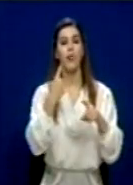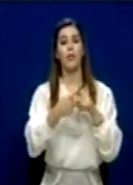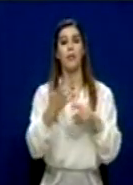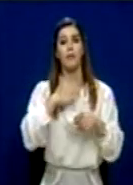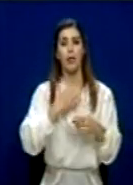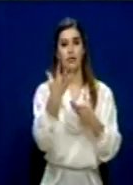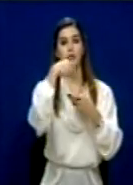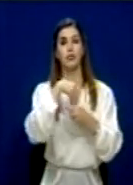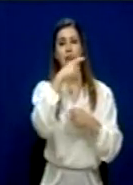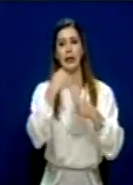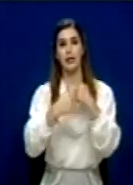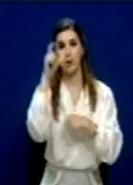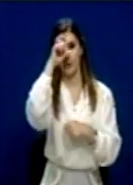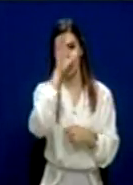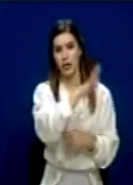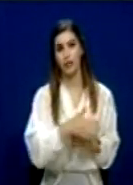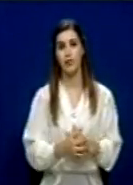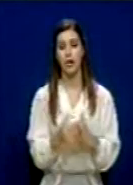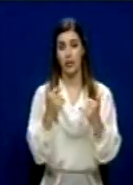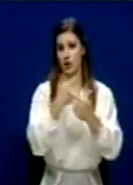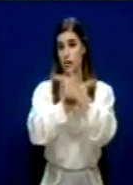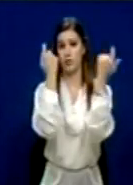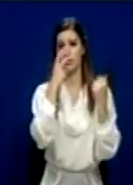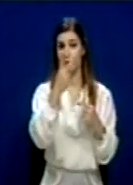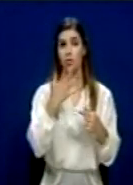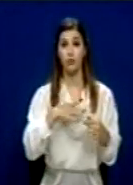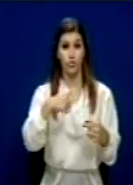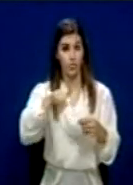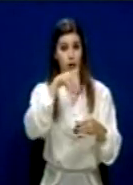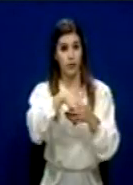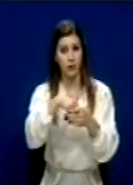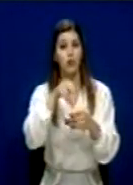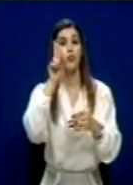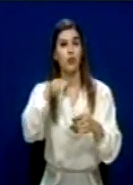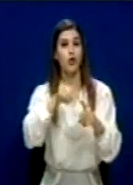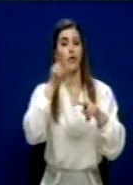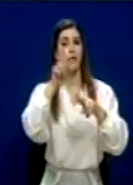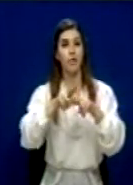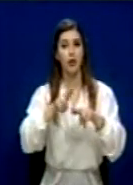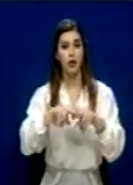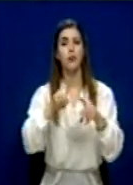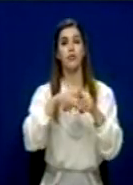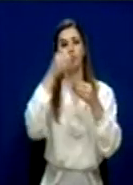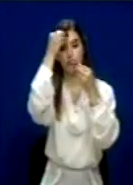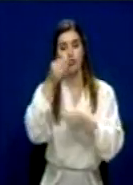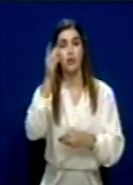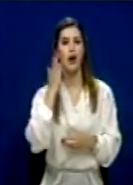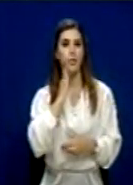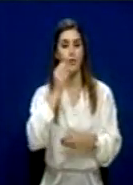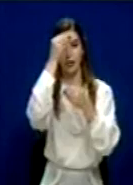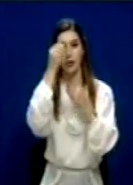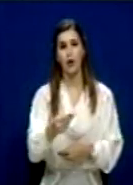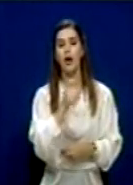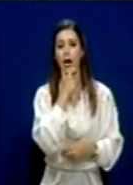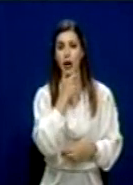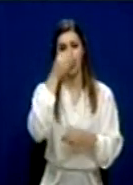Beogradit. Dhe kjo është shumë e qartë. E tash votoni ju marveshen, ratifikoni marveshen për hatër të Amerikës, për hatër të Britanisë,